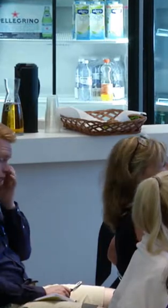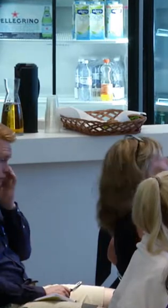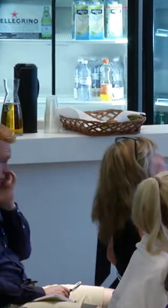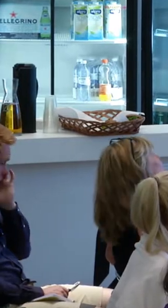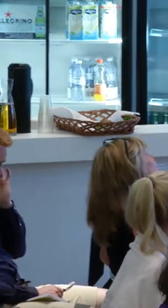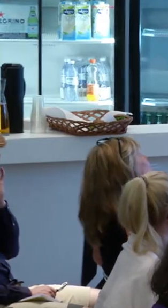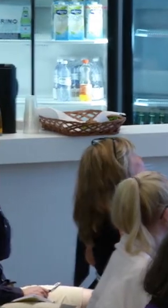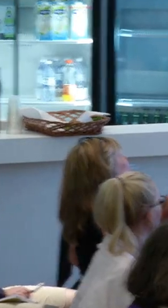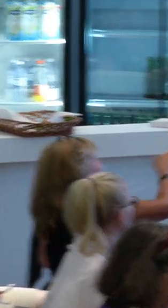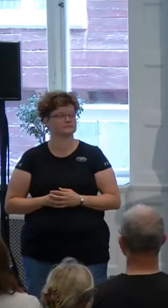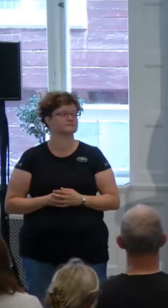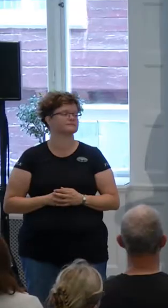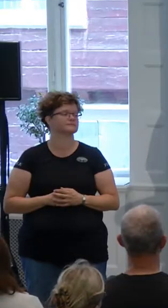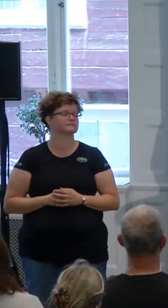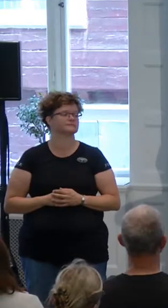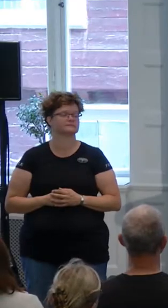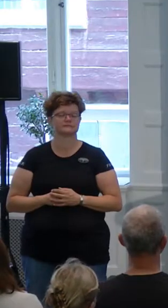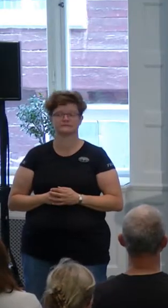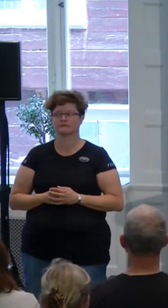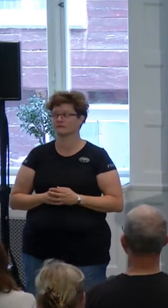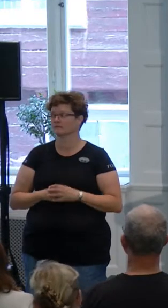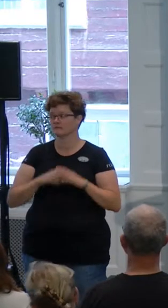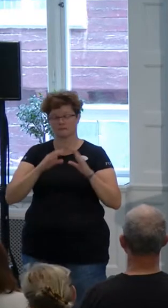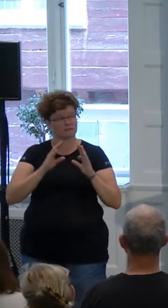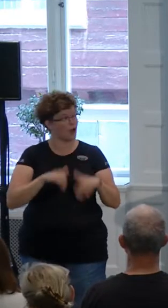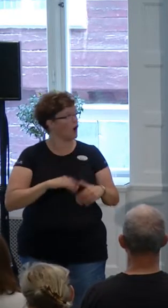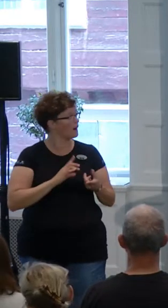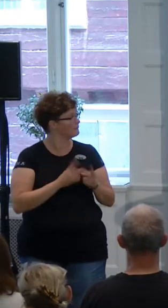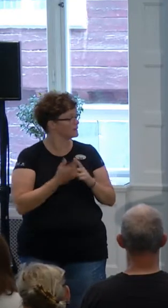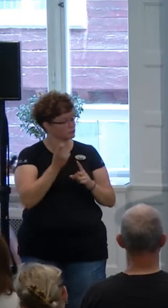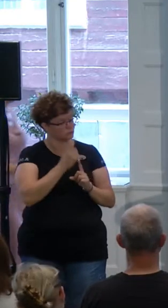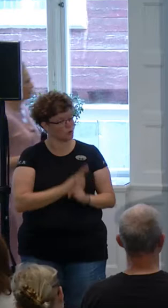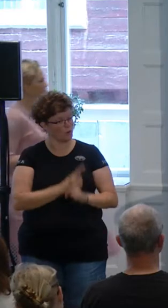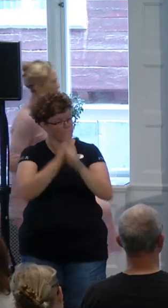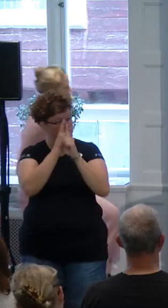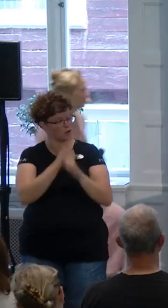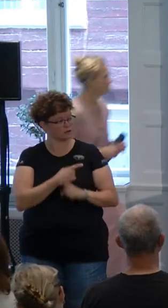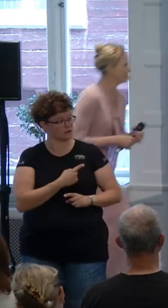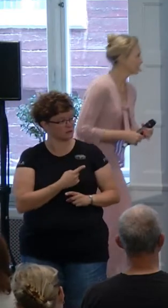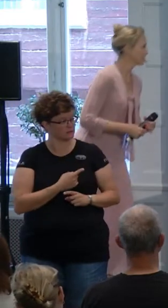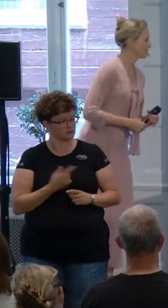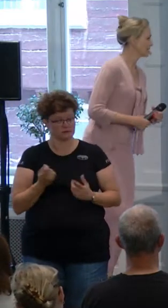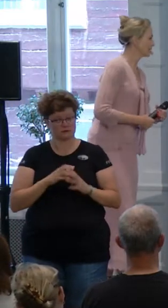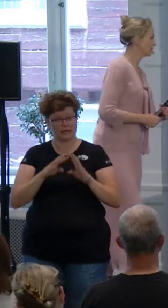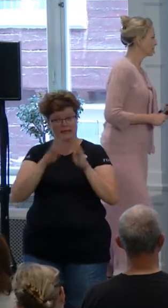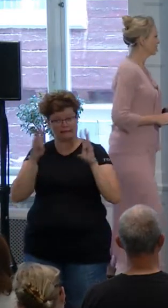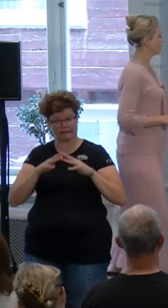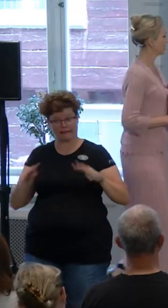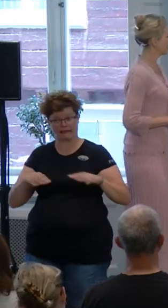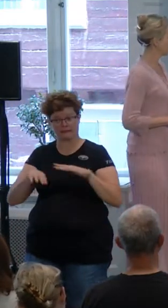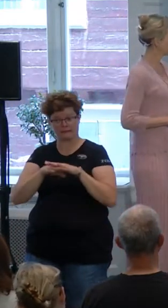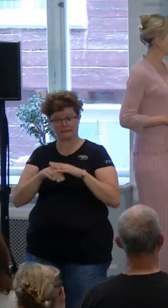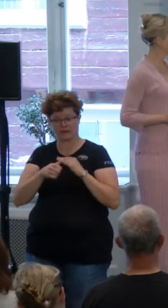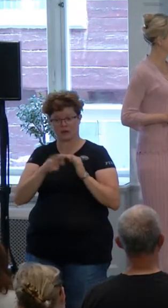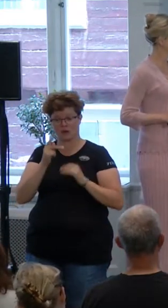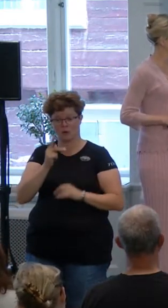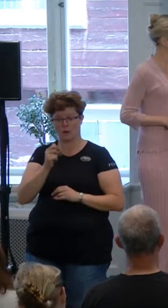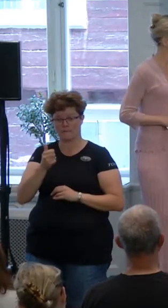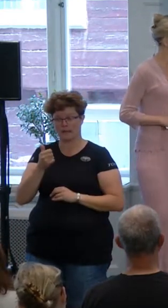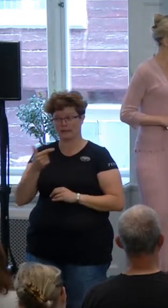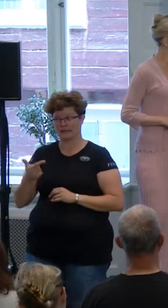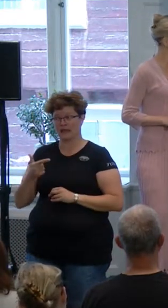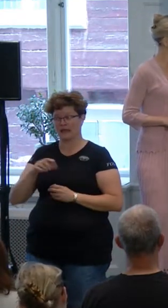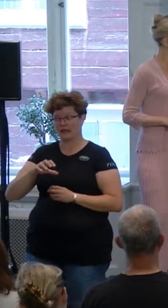Så är det. Tack. Har det blivit någon uppföljning av det som du hörde här kring internetbaserad KBT-behandling i regionens